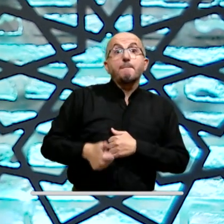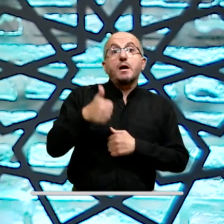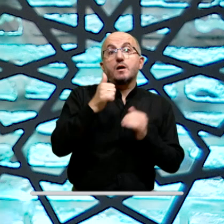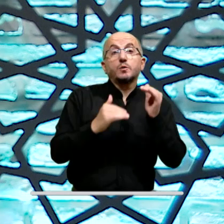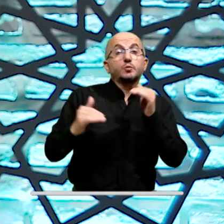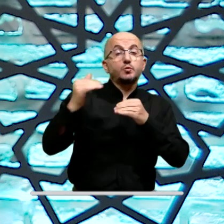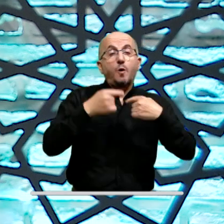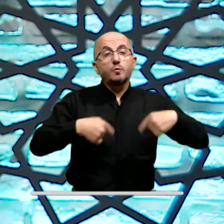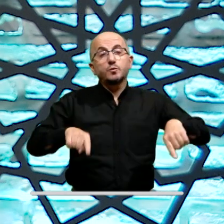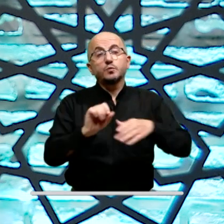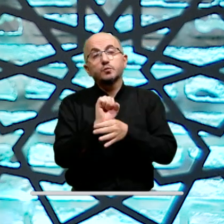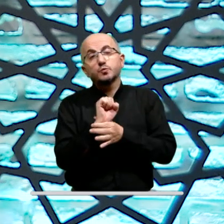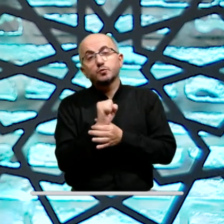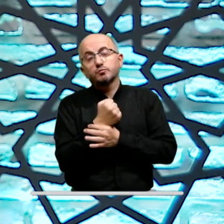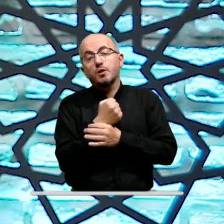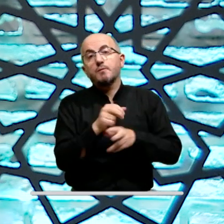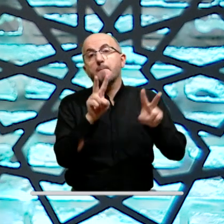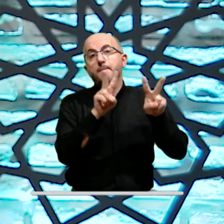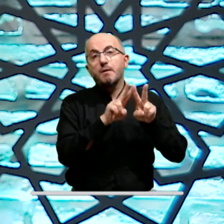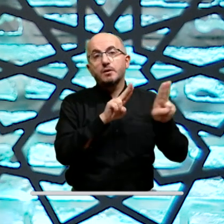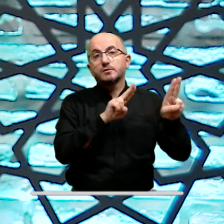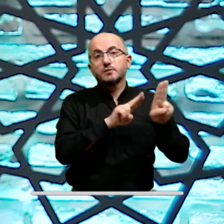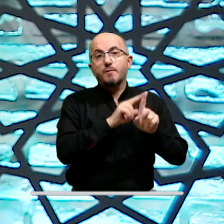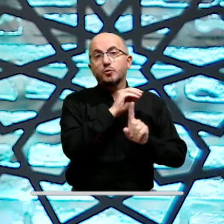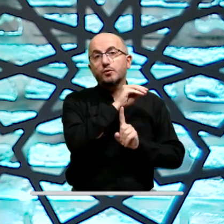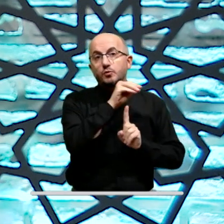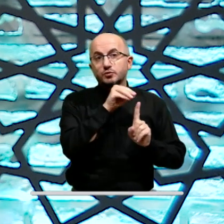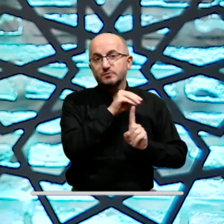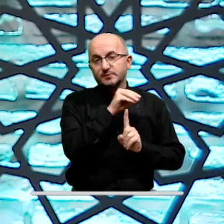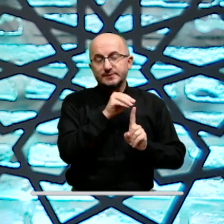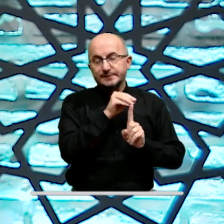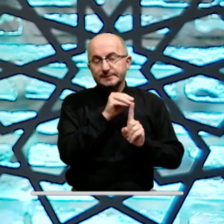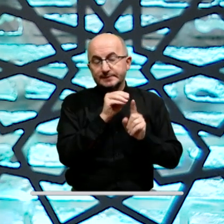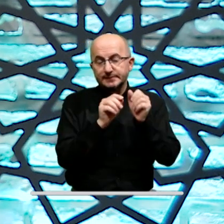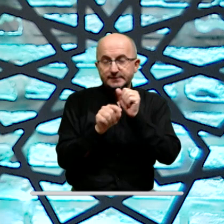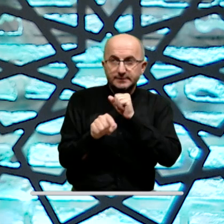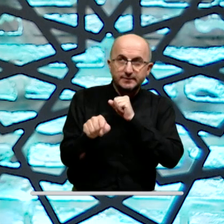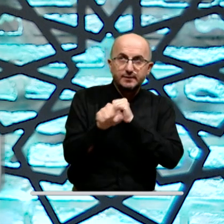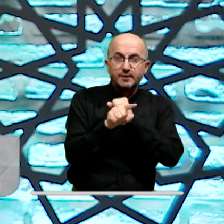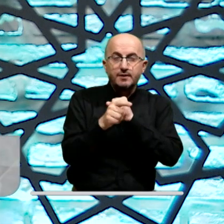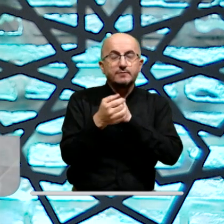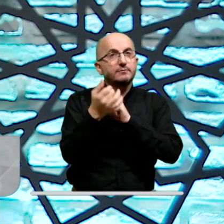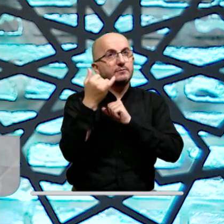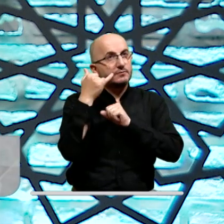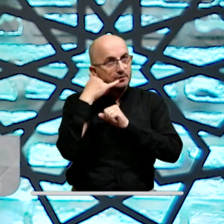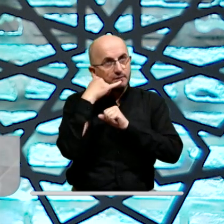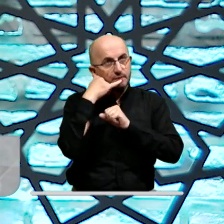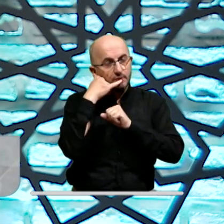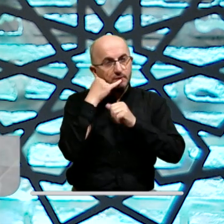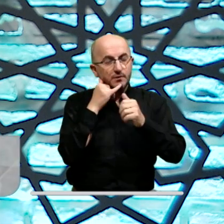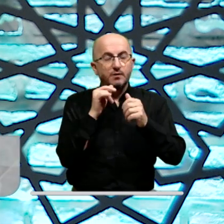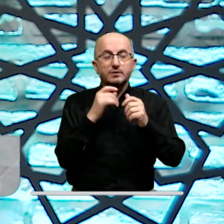Kurulu Uzmanı Sayın Mehmet Kapukaya hocam, sizler de telefon bağlantısıyla yayınımıza katılıp sorularınızı muhterem